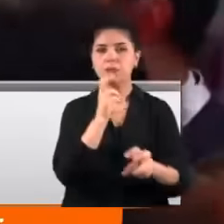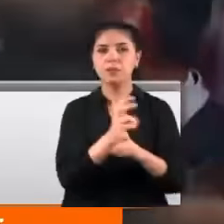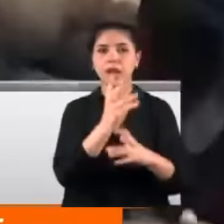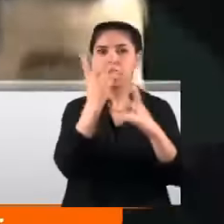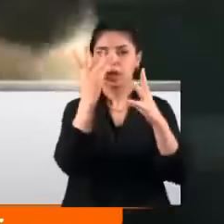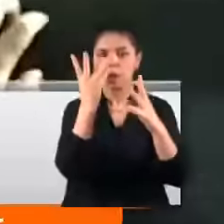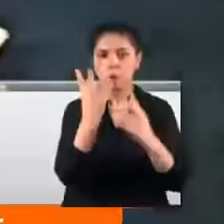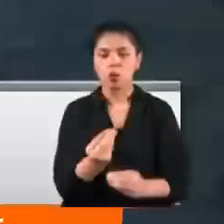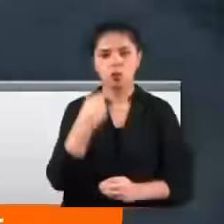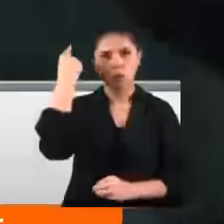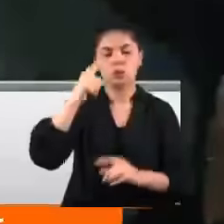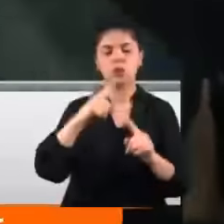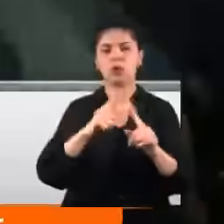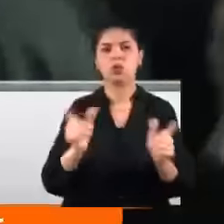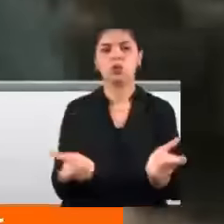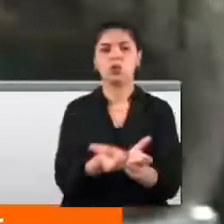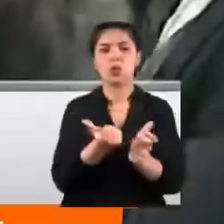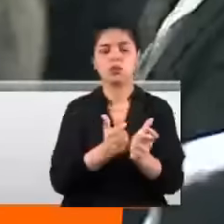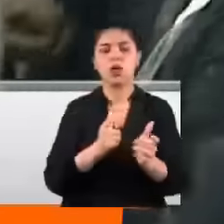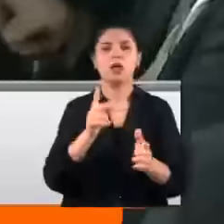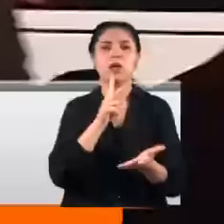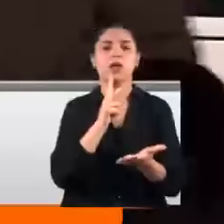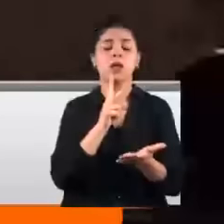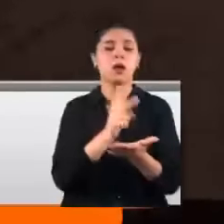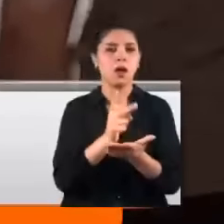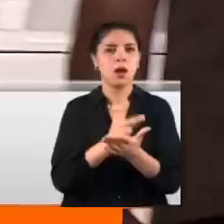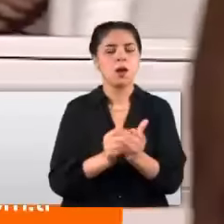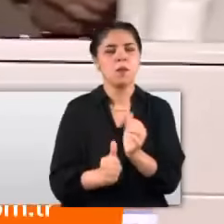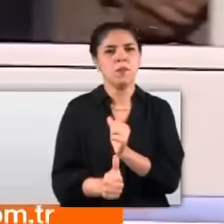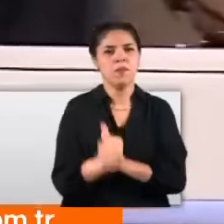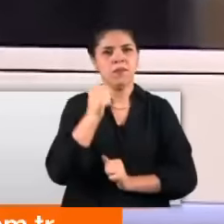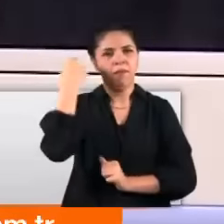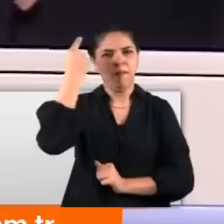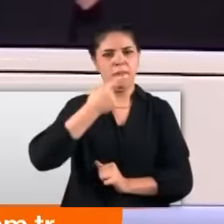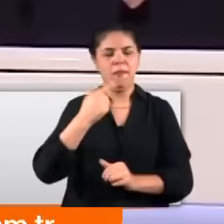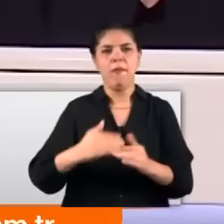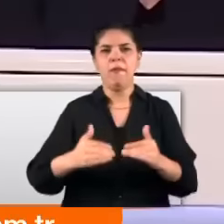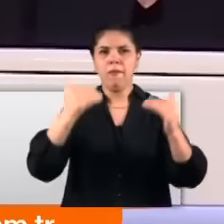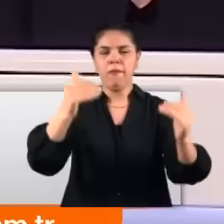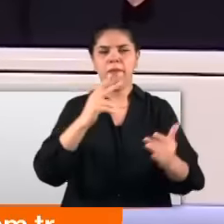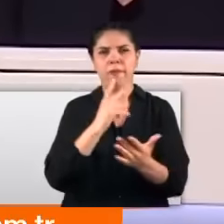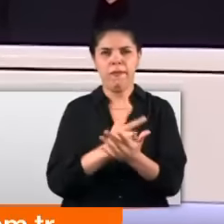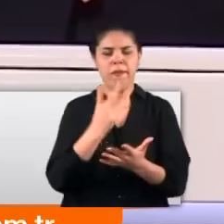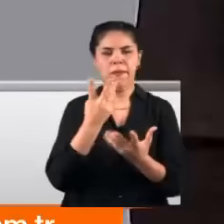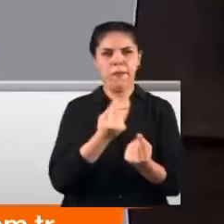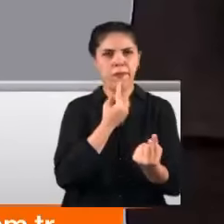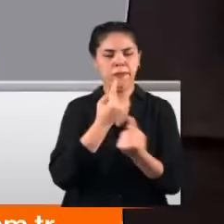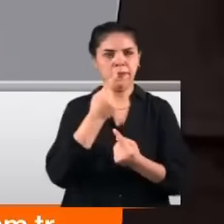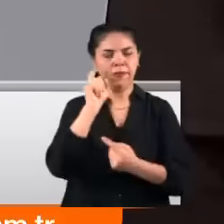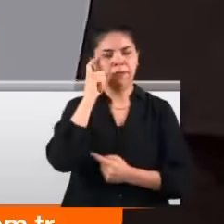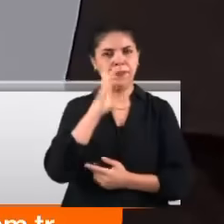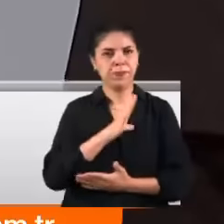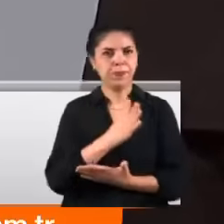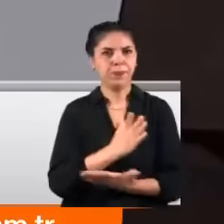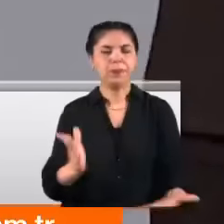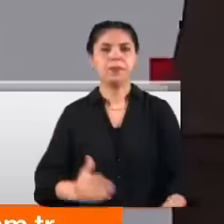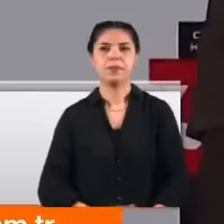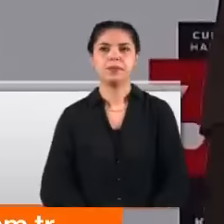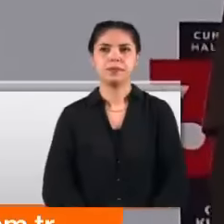tüzük kurultayı konusunda geri adım atmaya hazırlanıyor. Kurultay için erteleme kararı alındığı da konuşuluyor. Biz